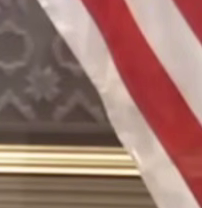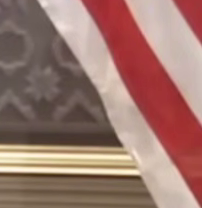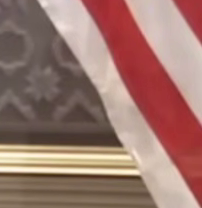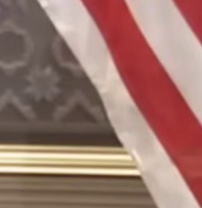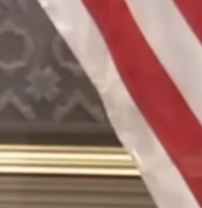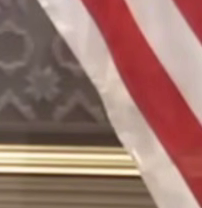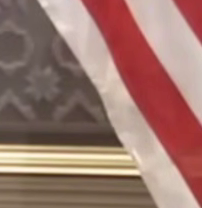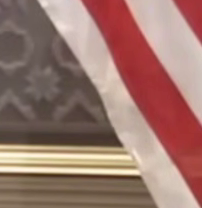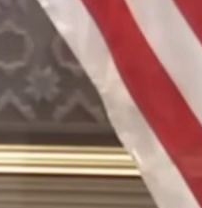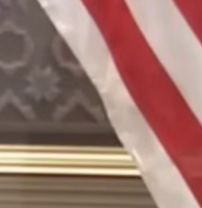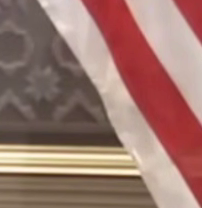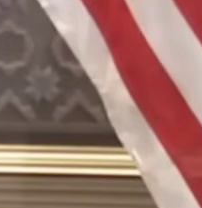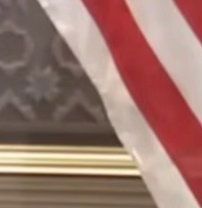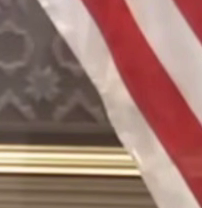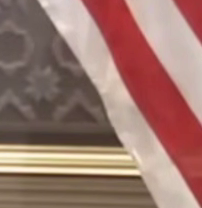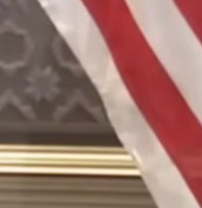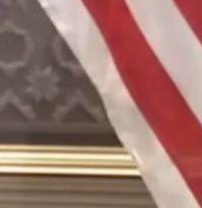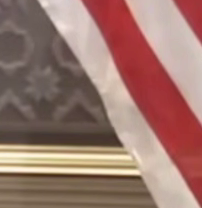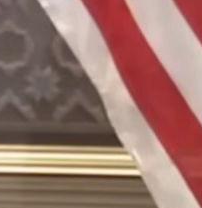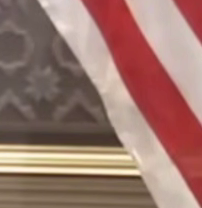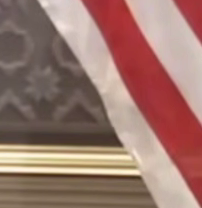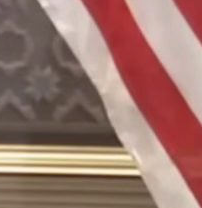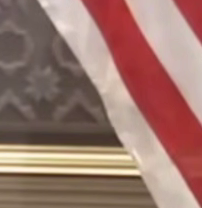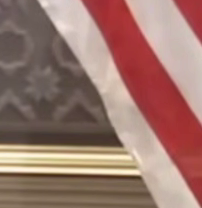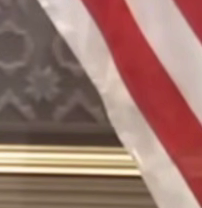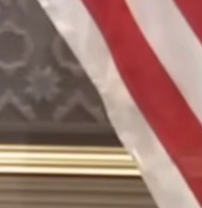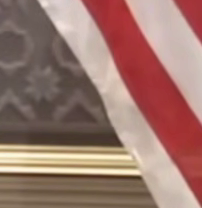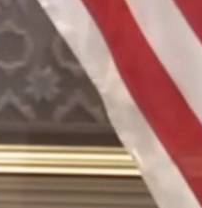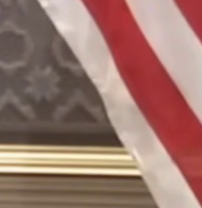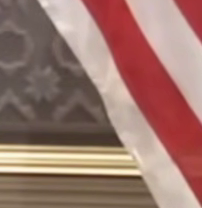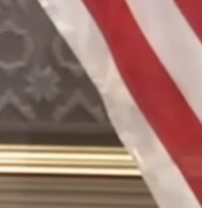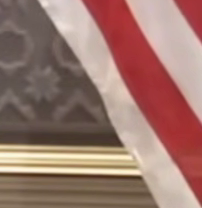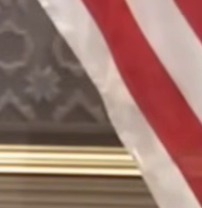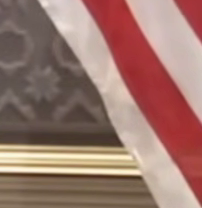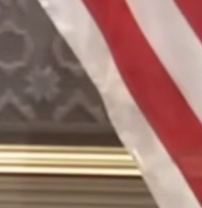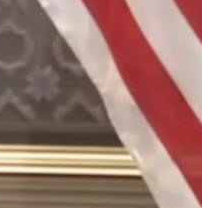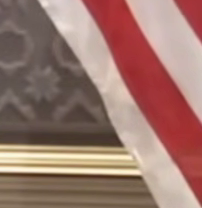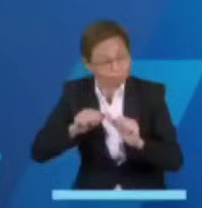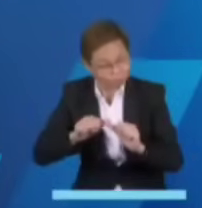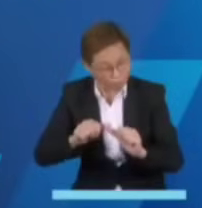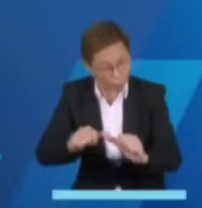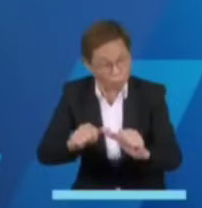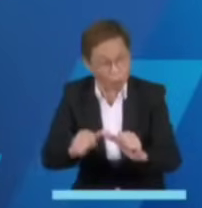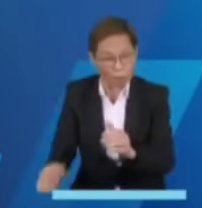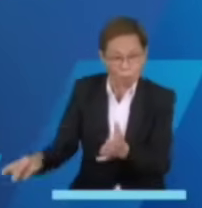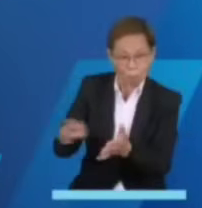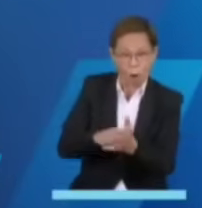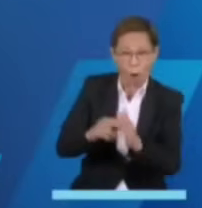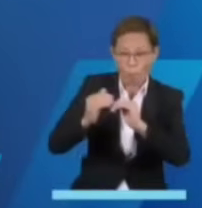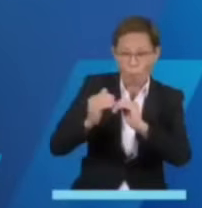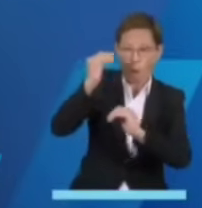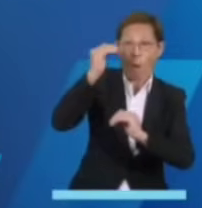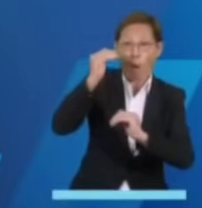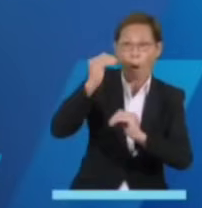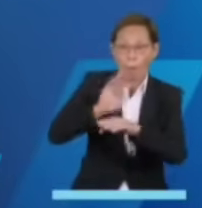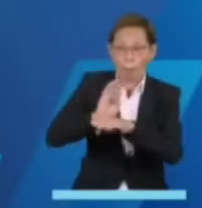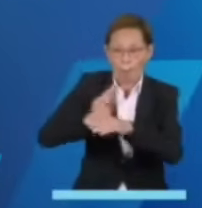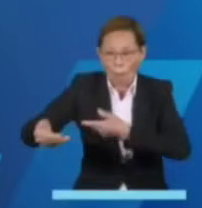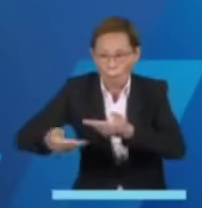912.27 bilion ringgit. Kita juga kekal mencatat lebihan dagangan